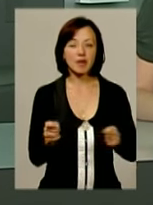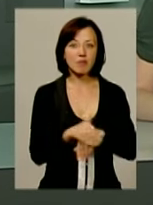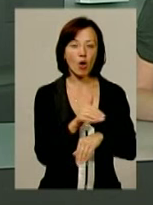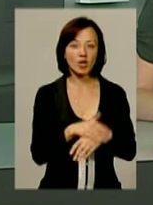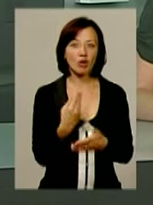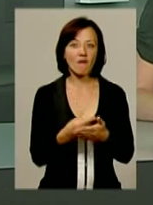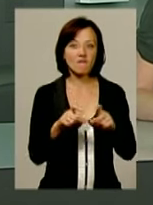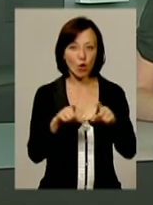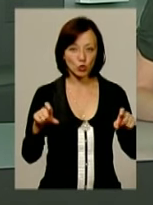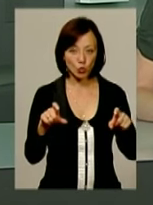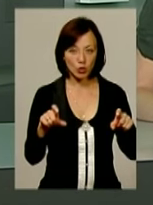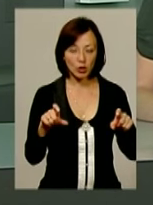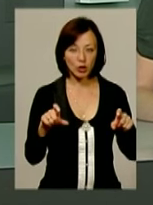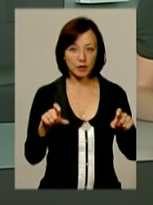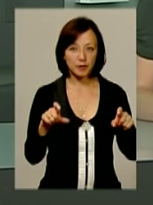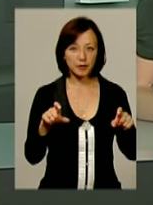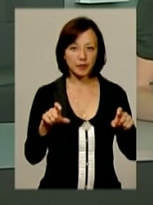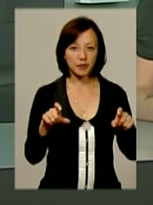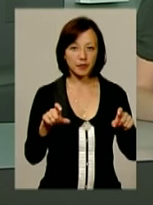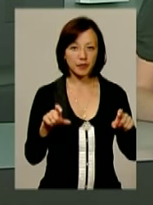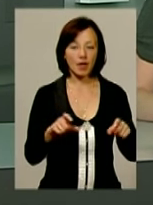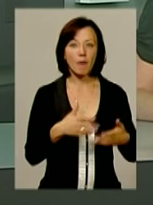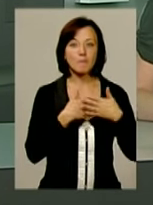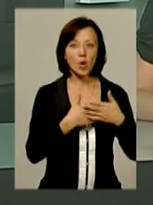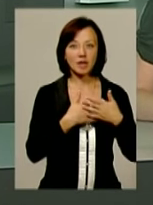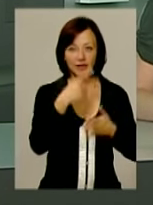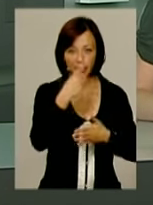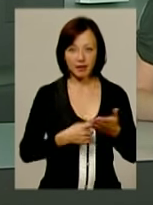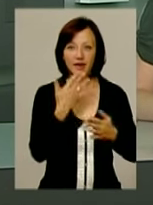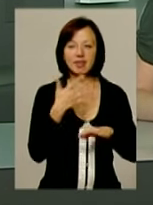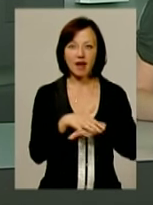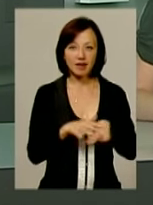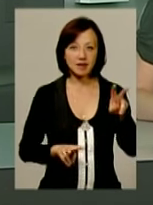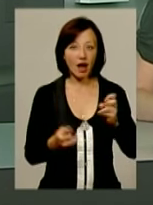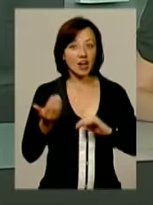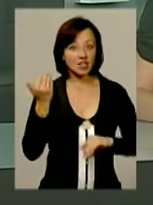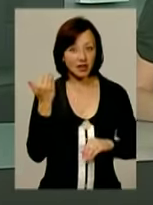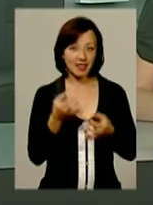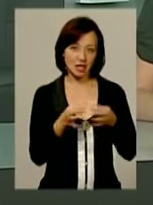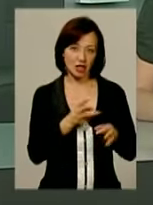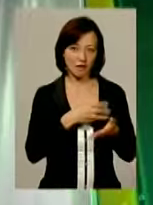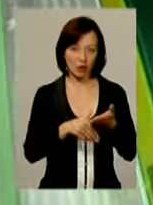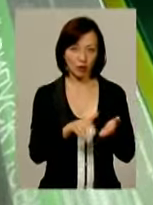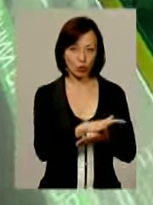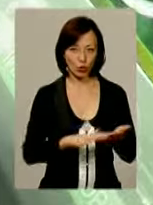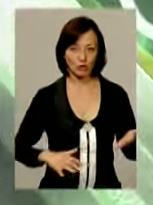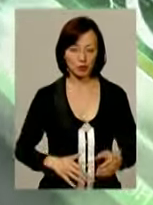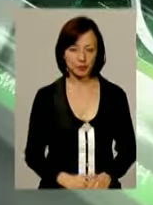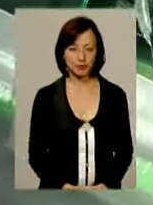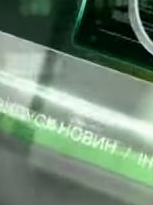благодійного фонду «Подих надії нації», а трошки раніше – просто незалежний волонтер. Ми продовжуємо.